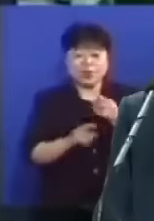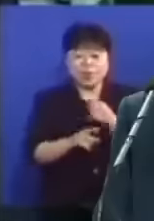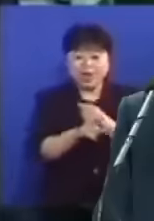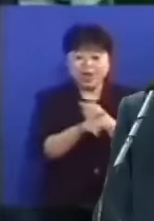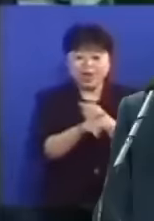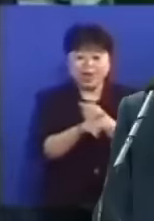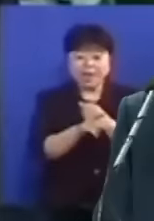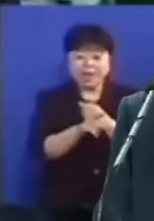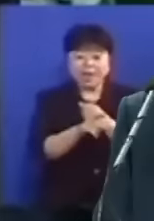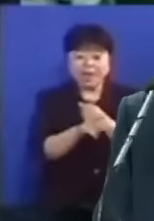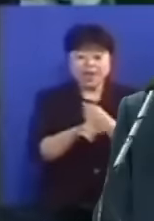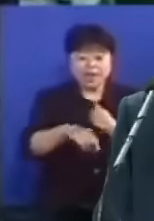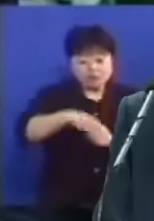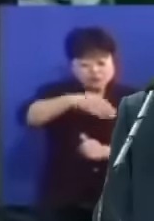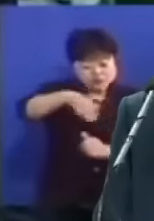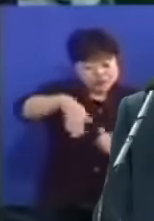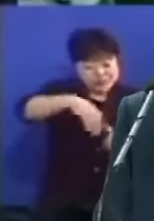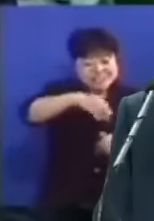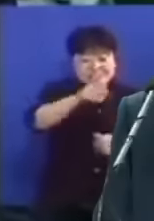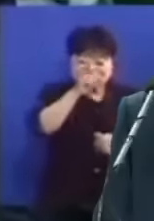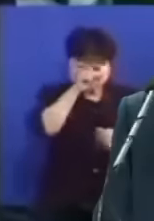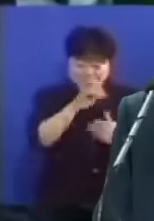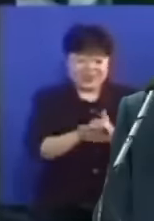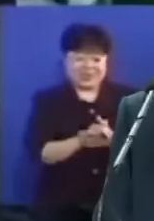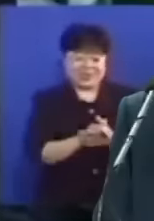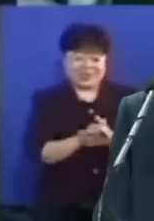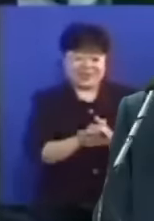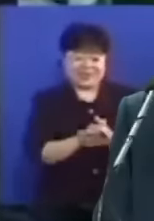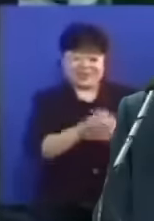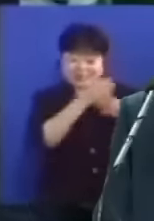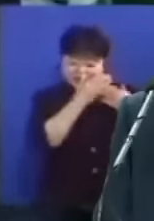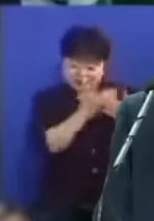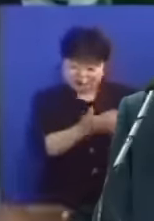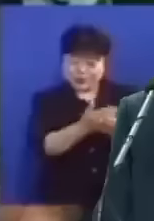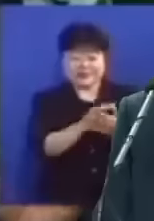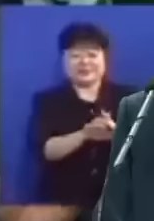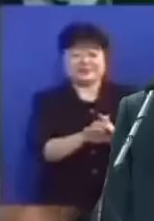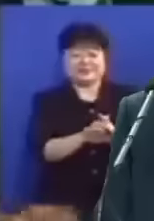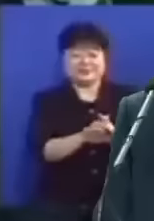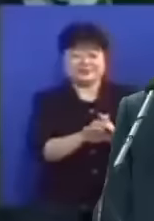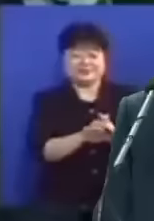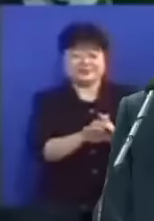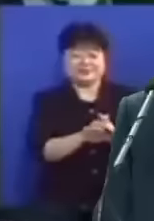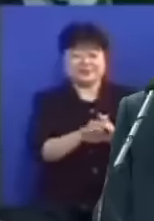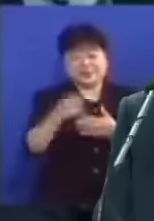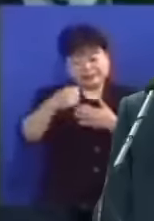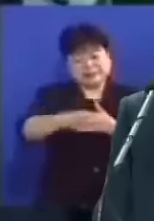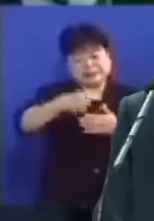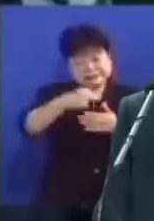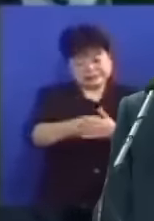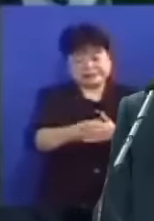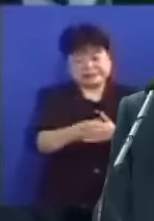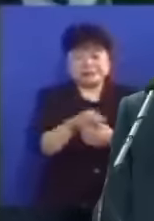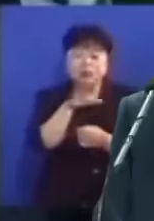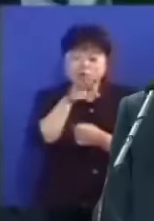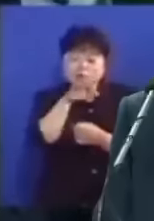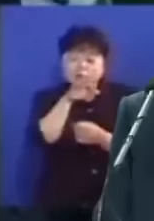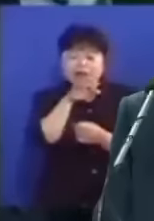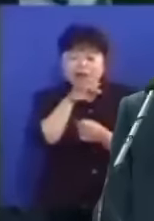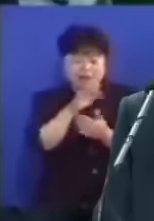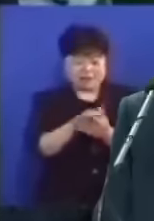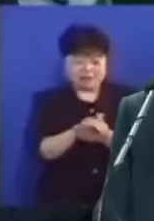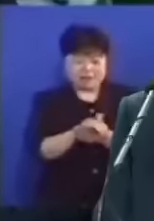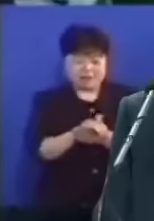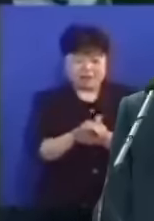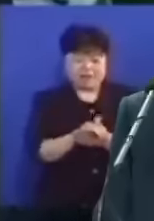왜냐하면 분위기가 굉장히 중요하거든요. 우리가 단식하고 원망하고